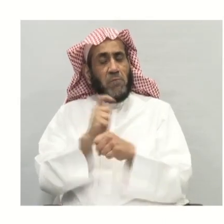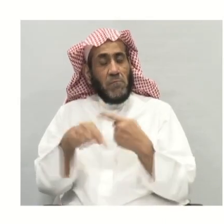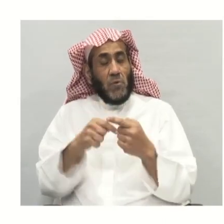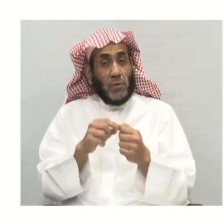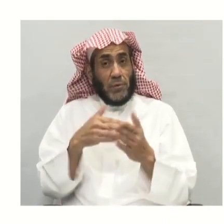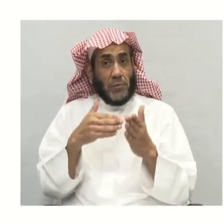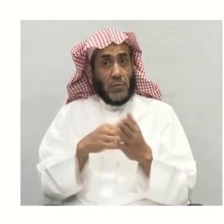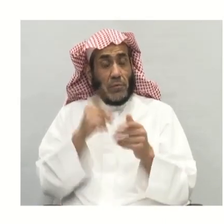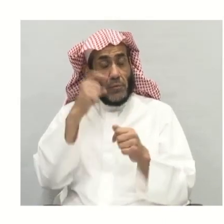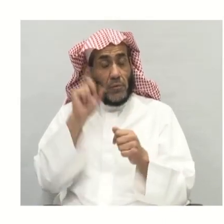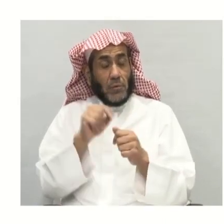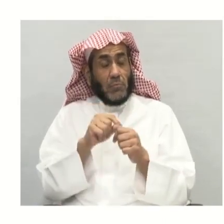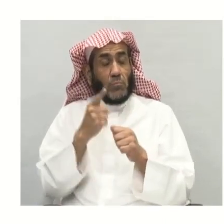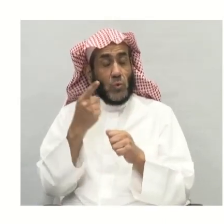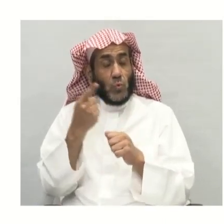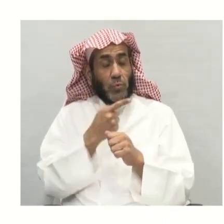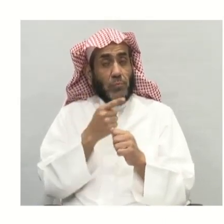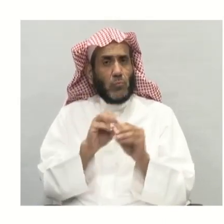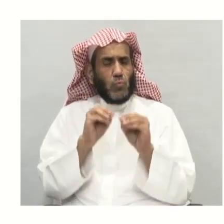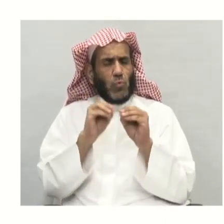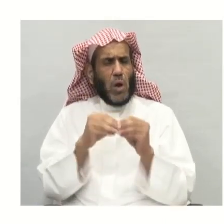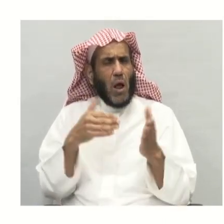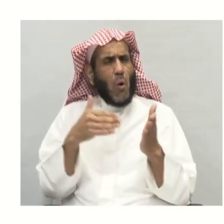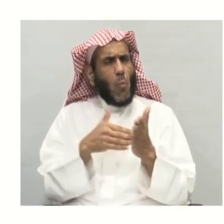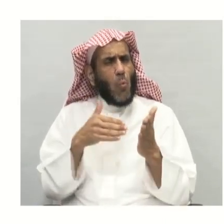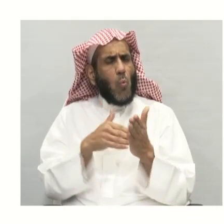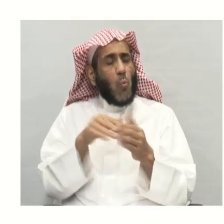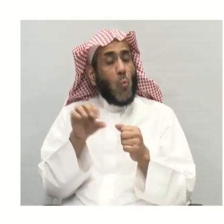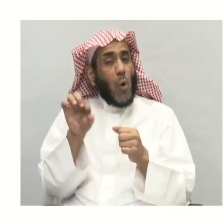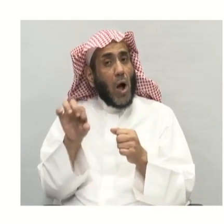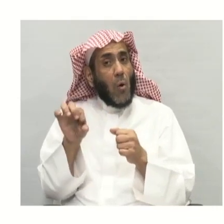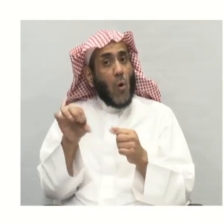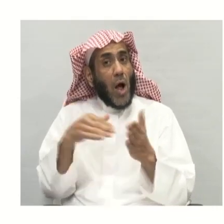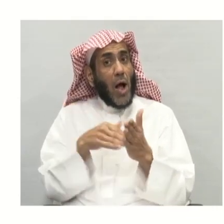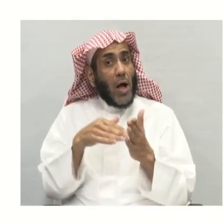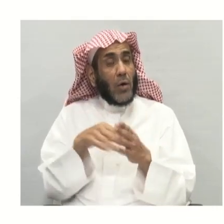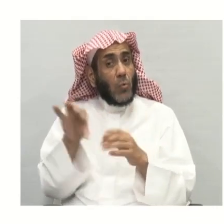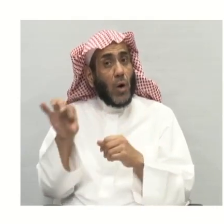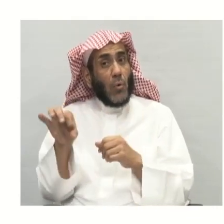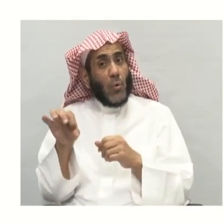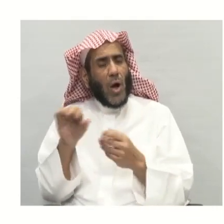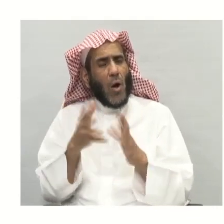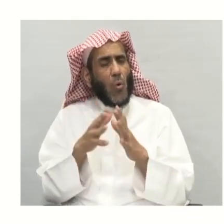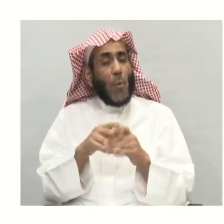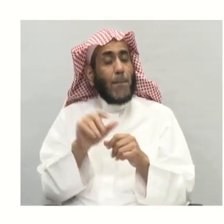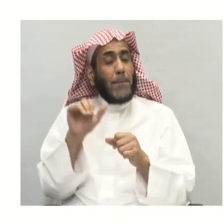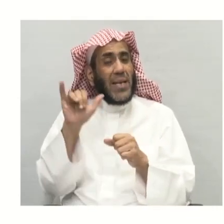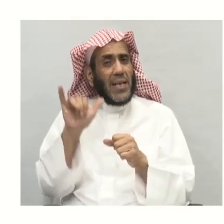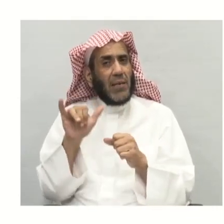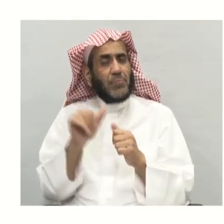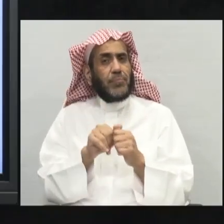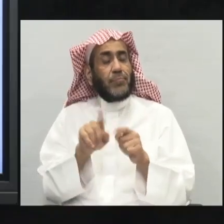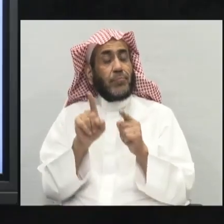اذا كان منصوبا وكان معتلا بالواو او معتلا بالياء